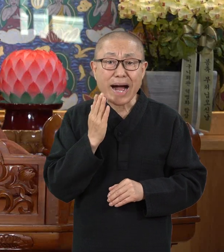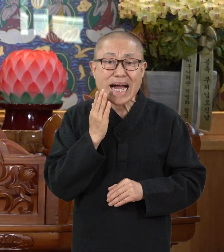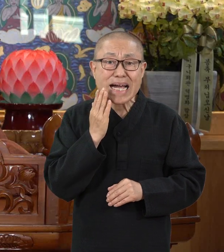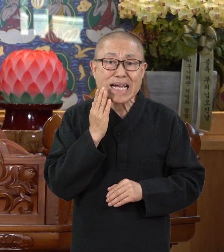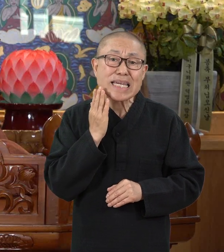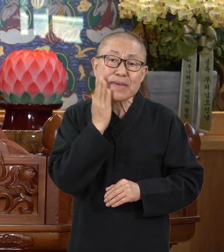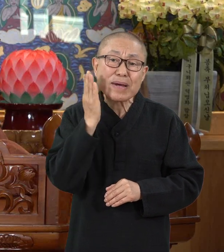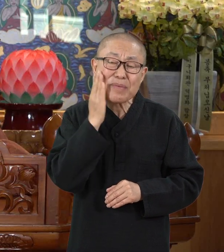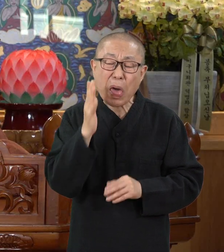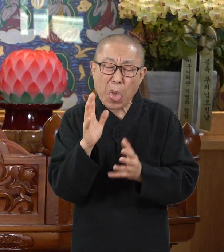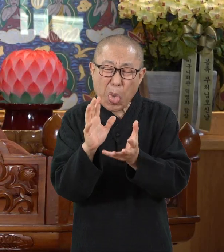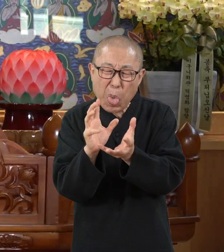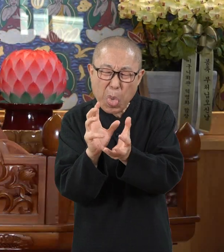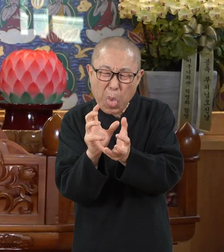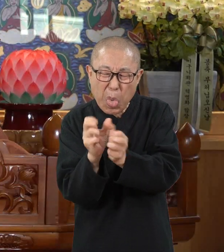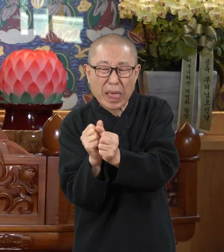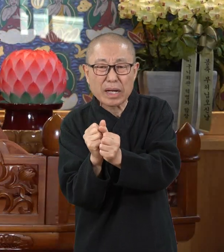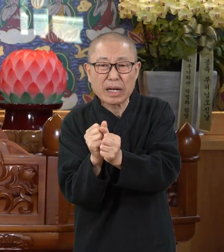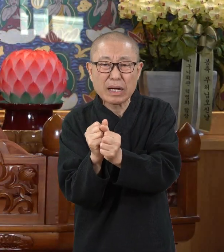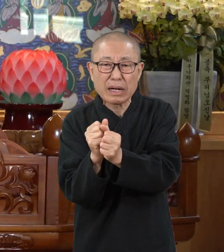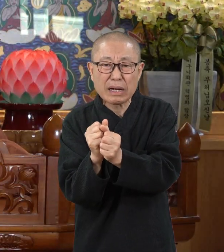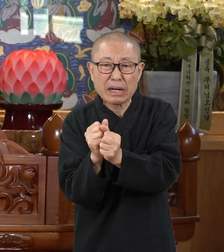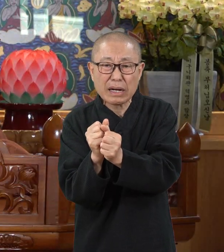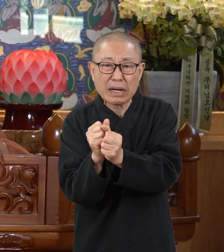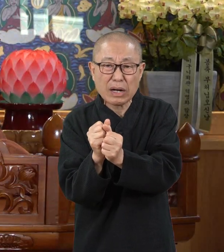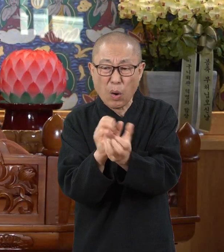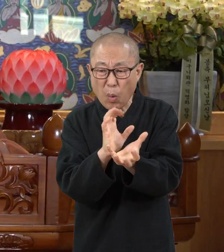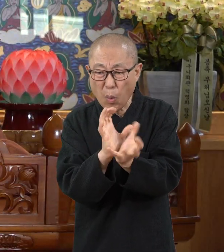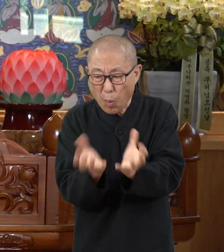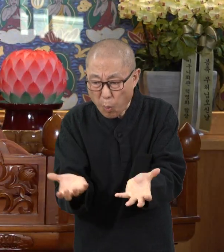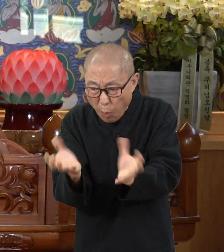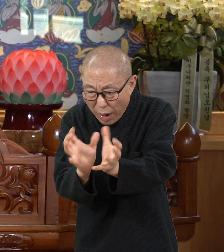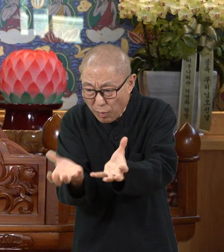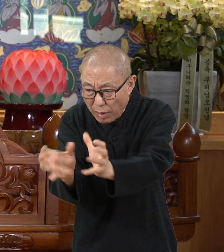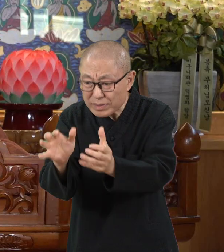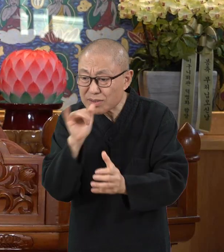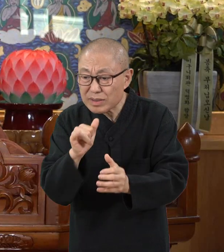막 추워서 떠는 그런 화분들이 잔뜩 있는데